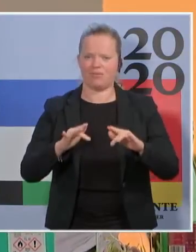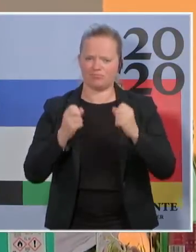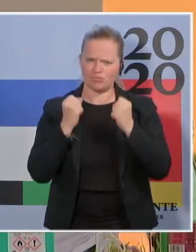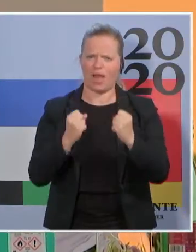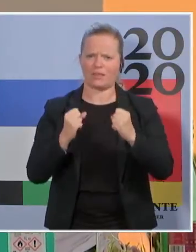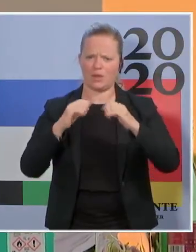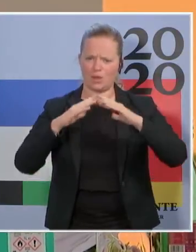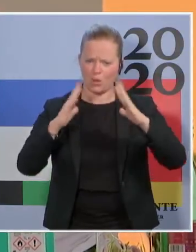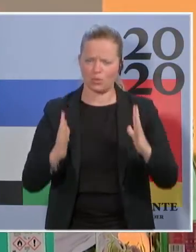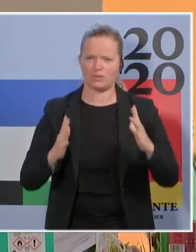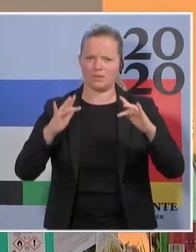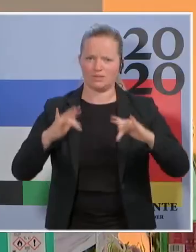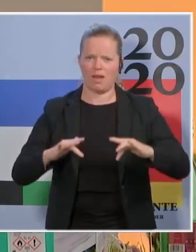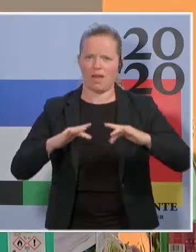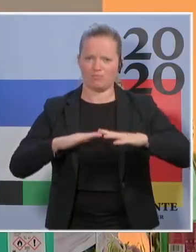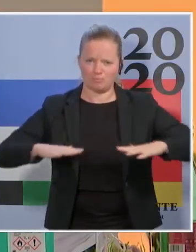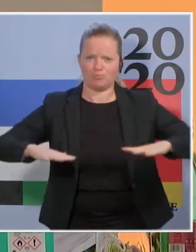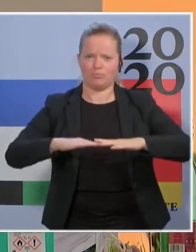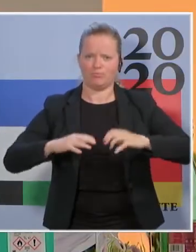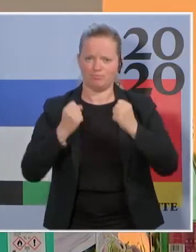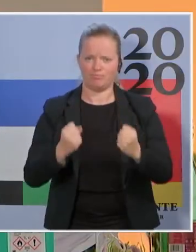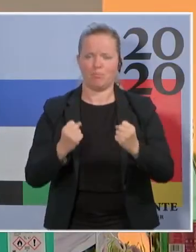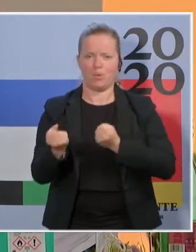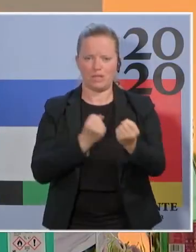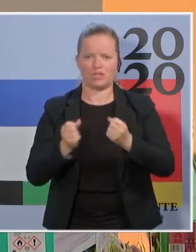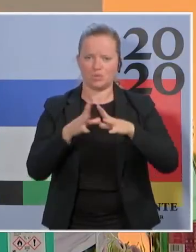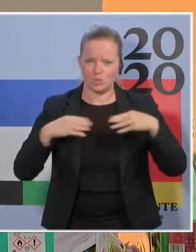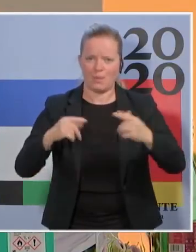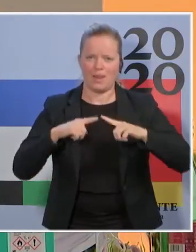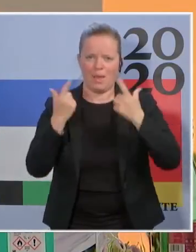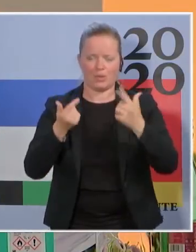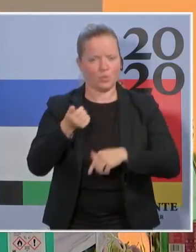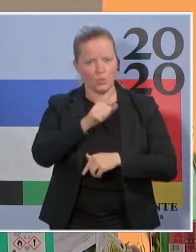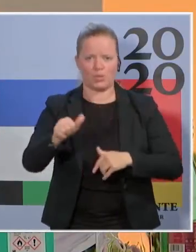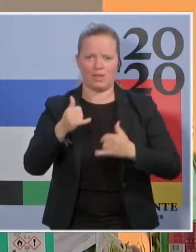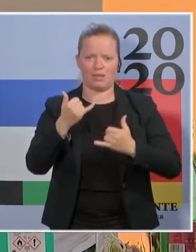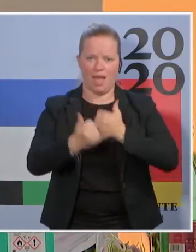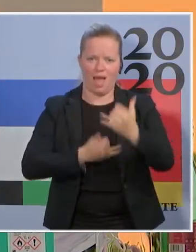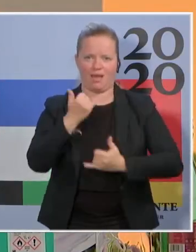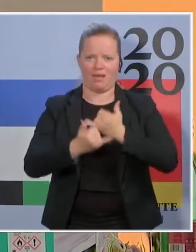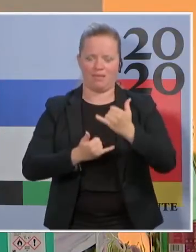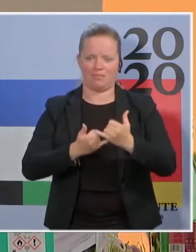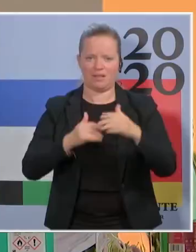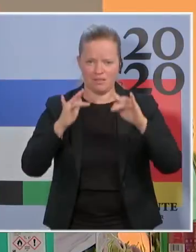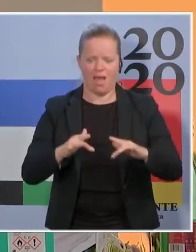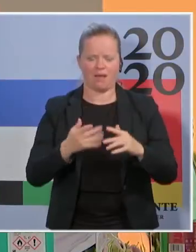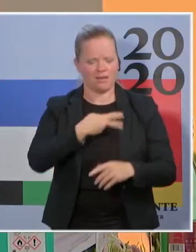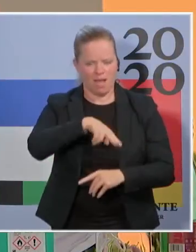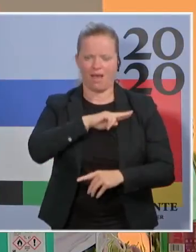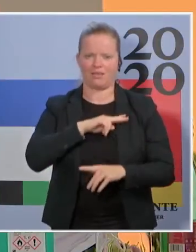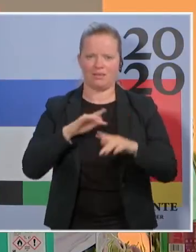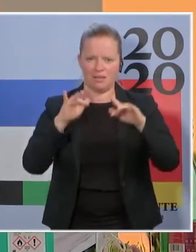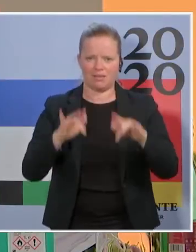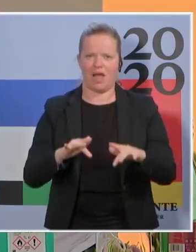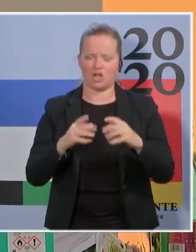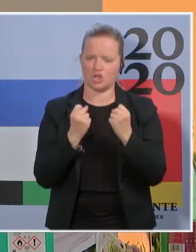unseres politischen Zusammenlebens, 100 Jahre, ein Garant für die